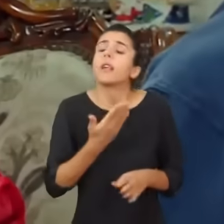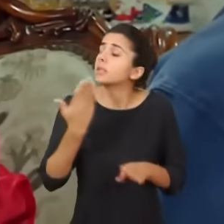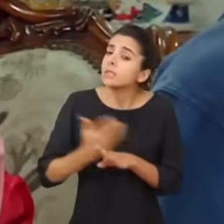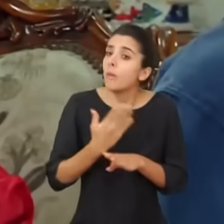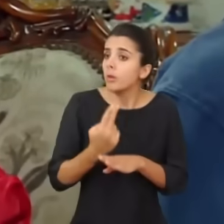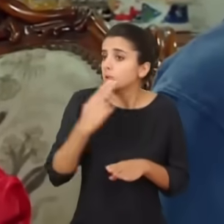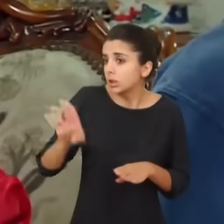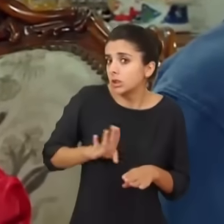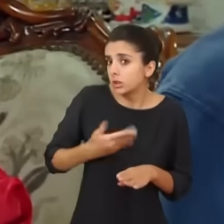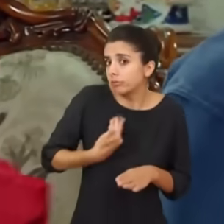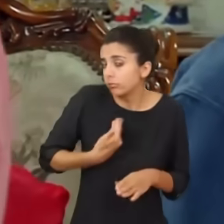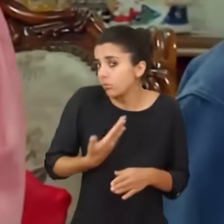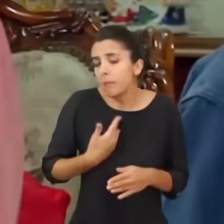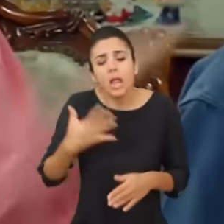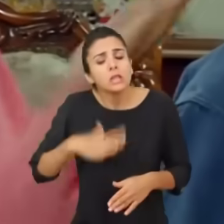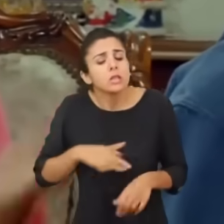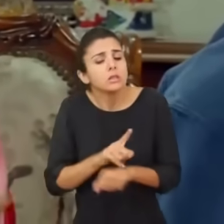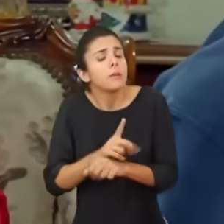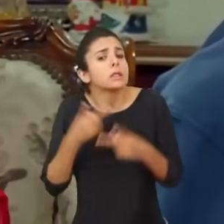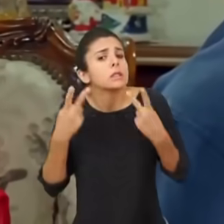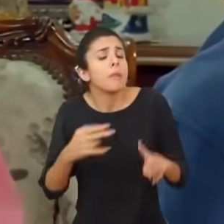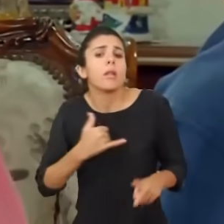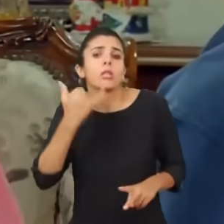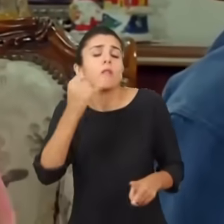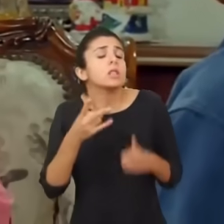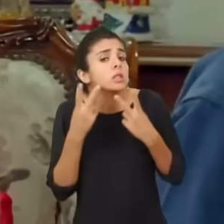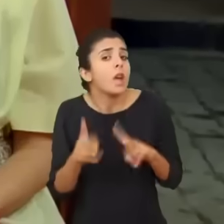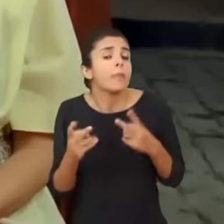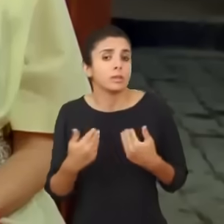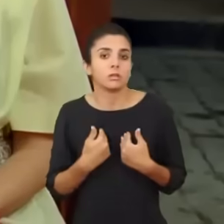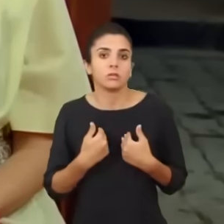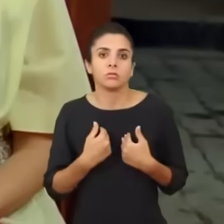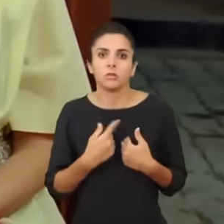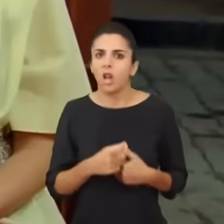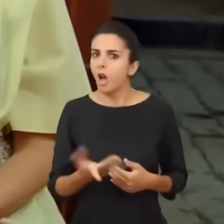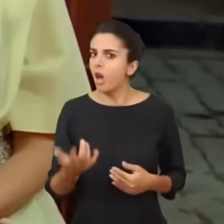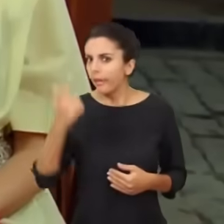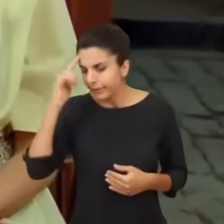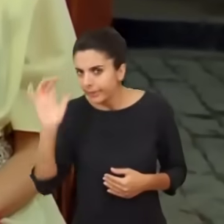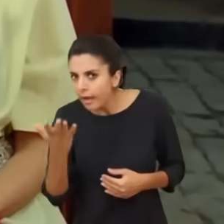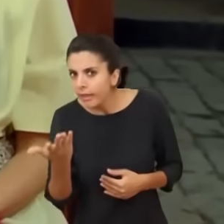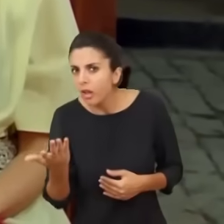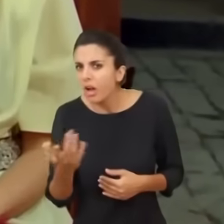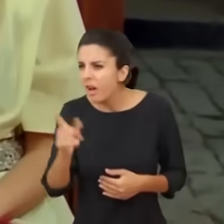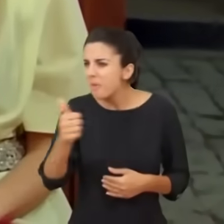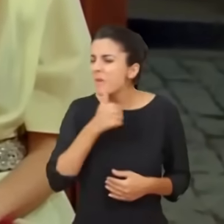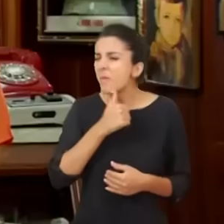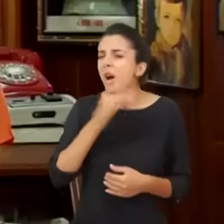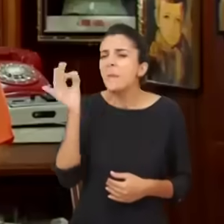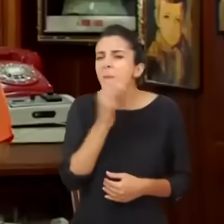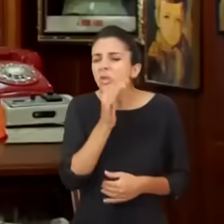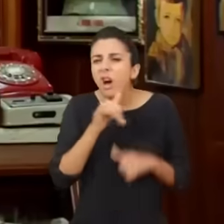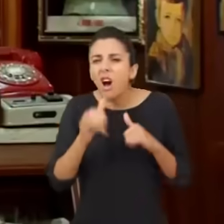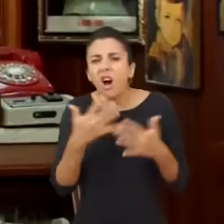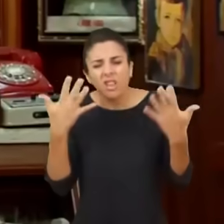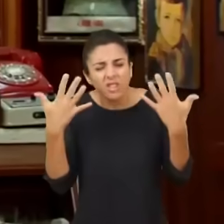canım? O benim kızım değil mi? İstediğim saatte ararım Muzaffer. Ha, Dilis'la bu. Aynı benzemişim babana, aynı